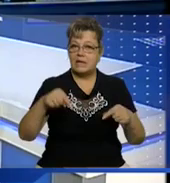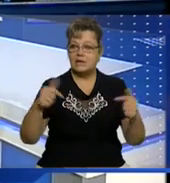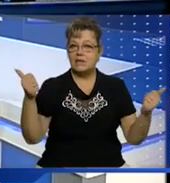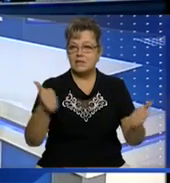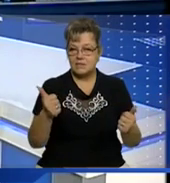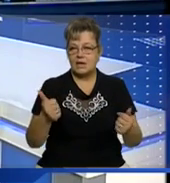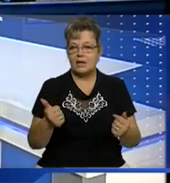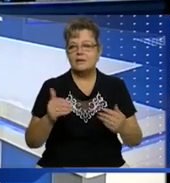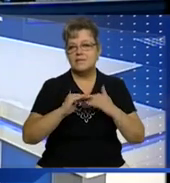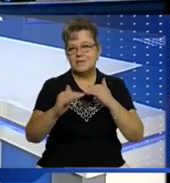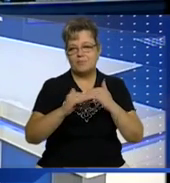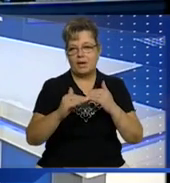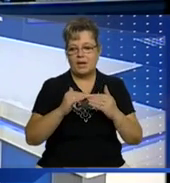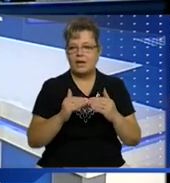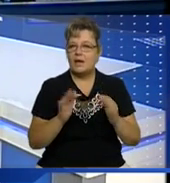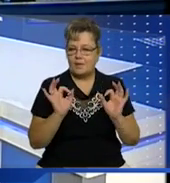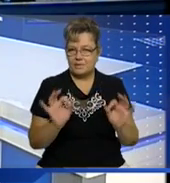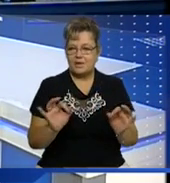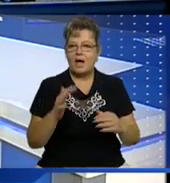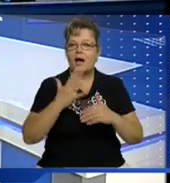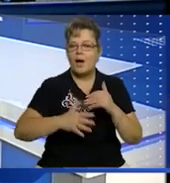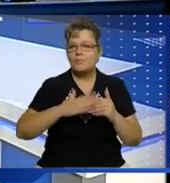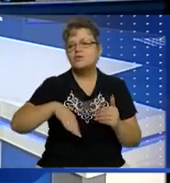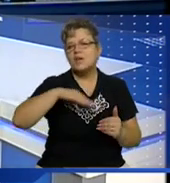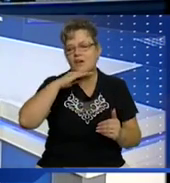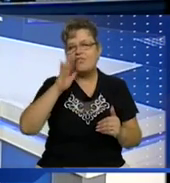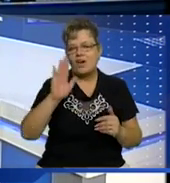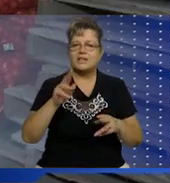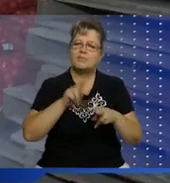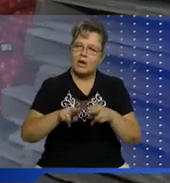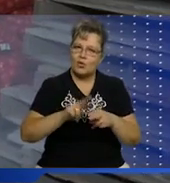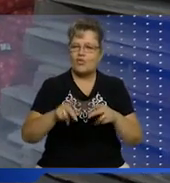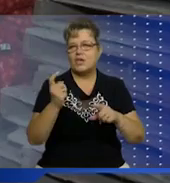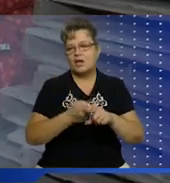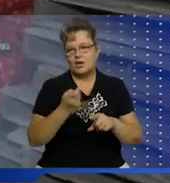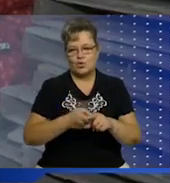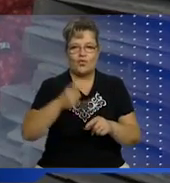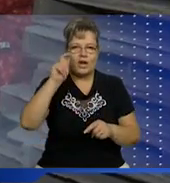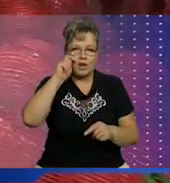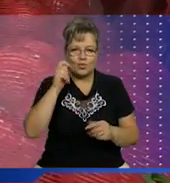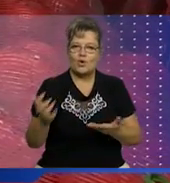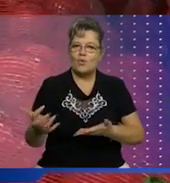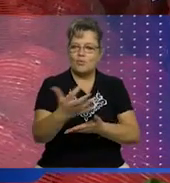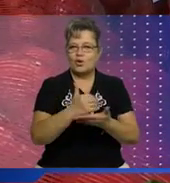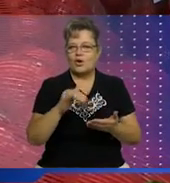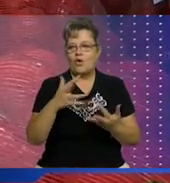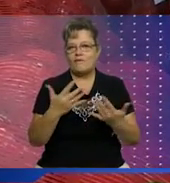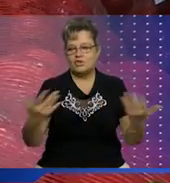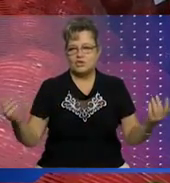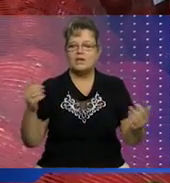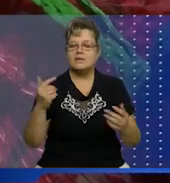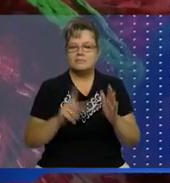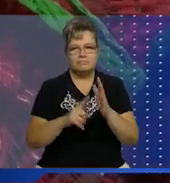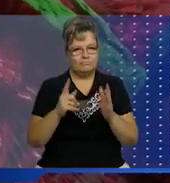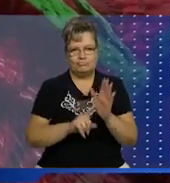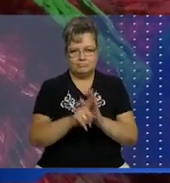Новости этой недели пришли с полей, причем самые оптимистичные. Капусты хватит, а также моркови, картофеля и лука. Уборка урожая овощей